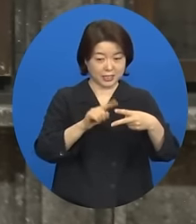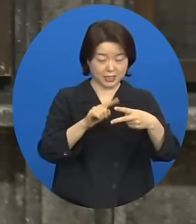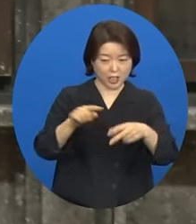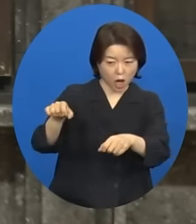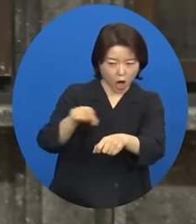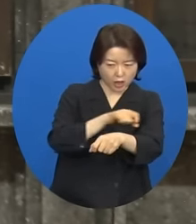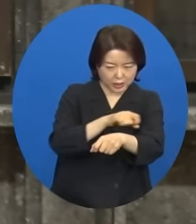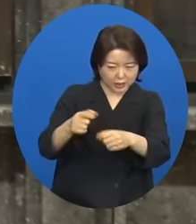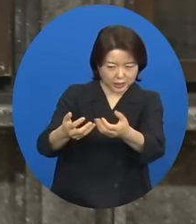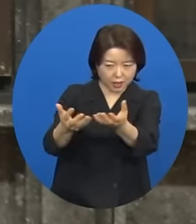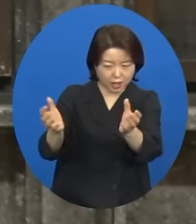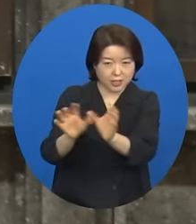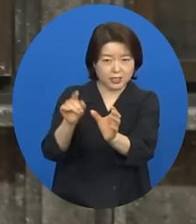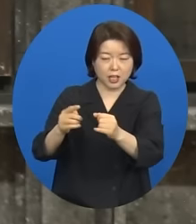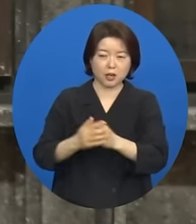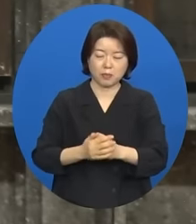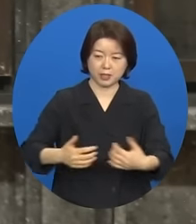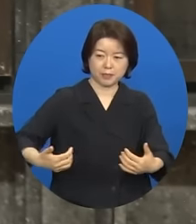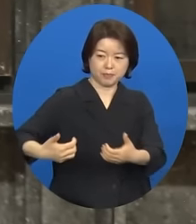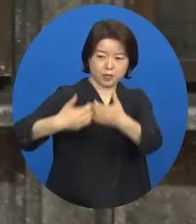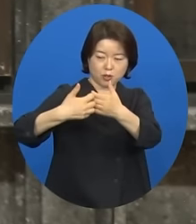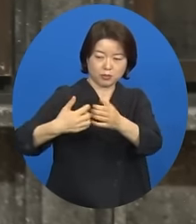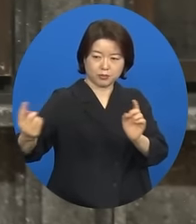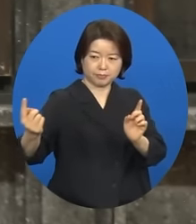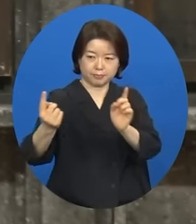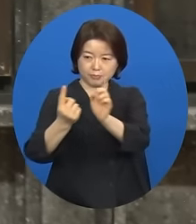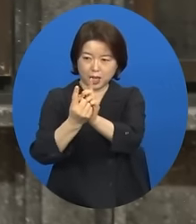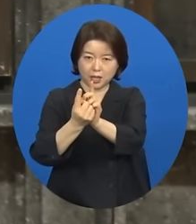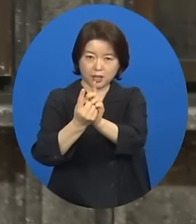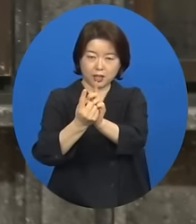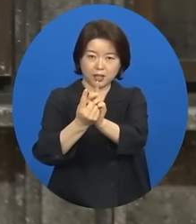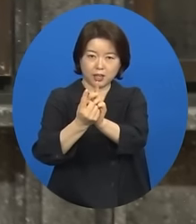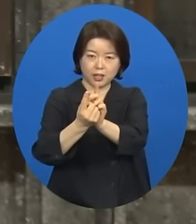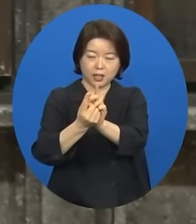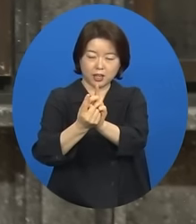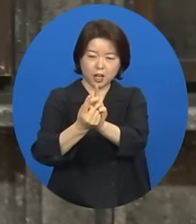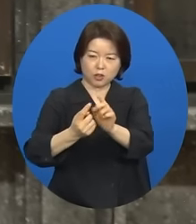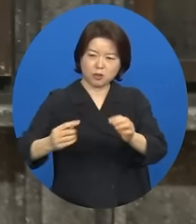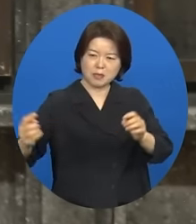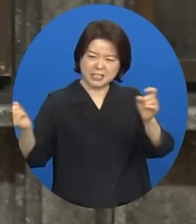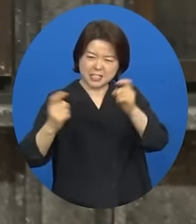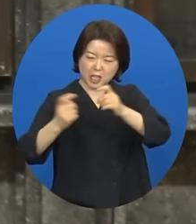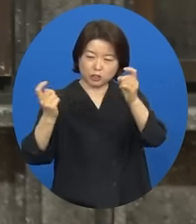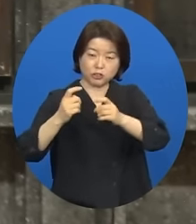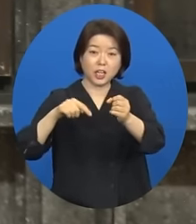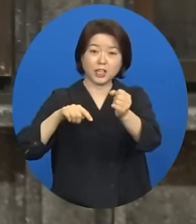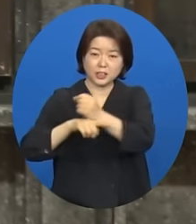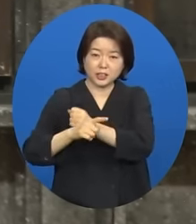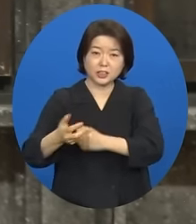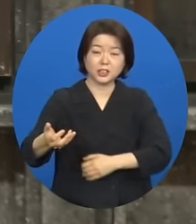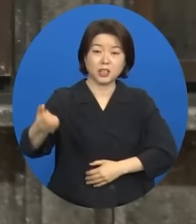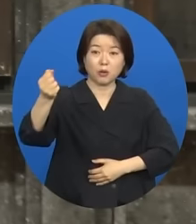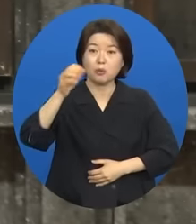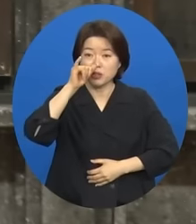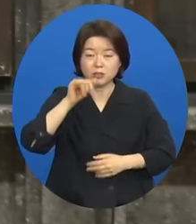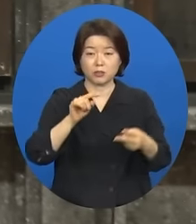상황에서는 적군을 상대하려고, 그러니까 적을 상대하여 다투다의 뜻을 갖고